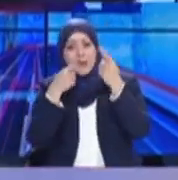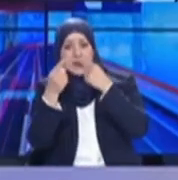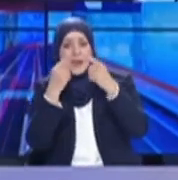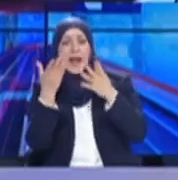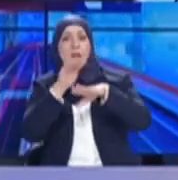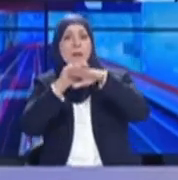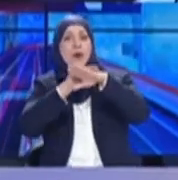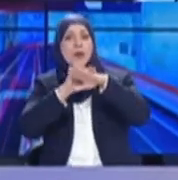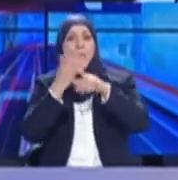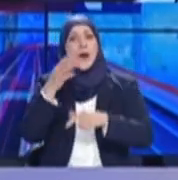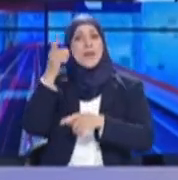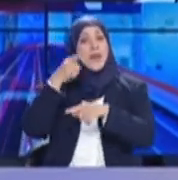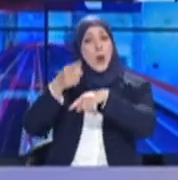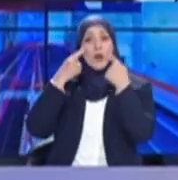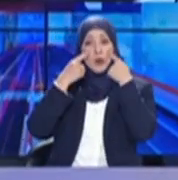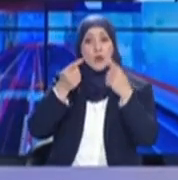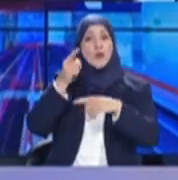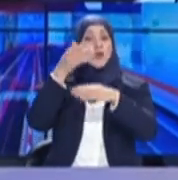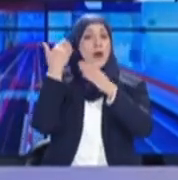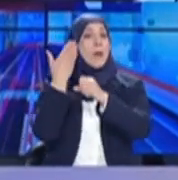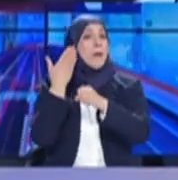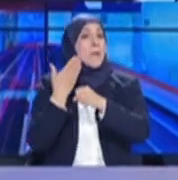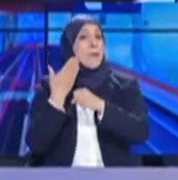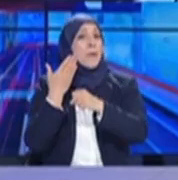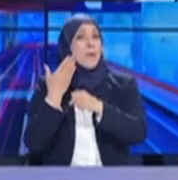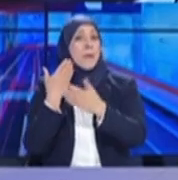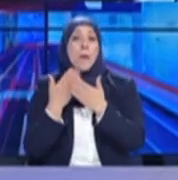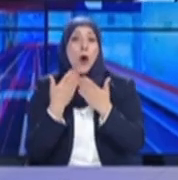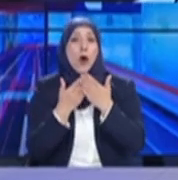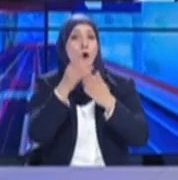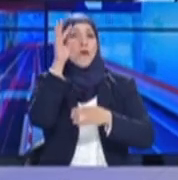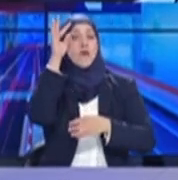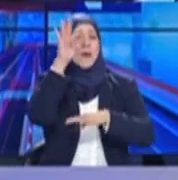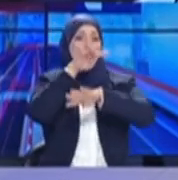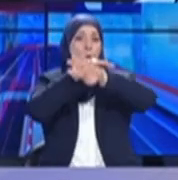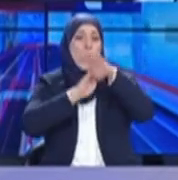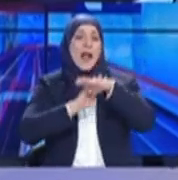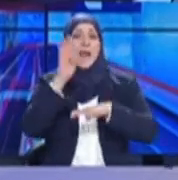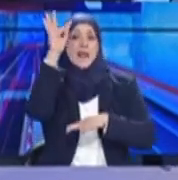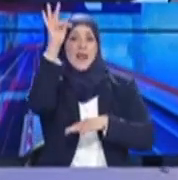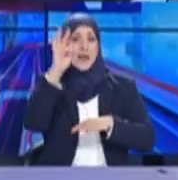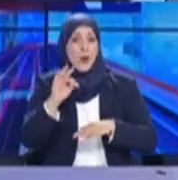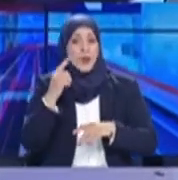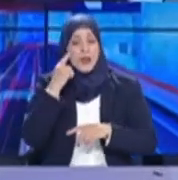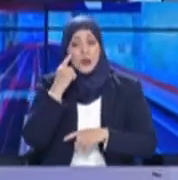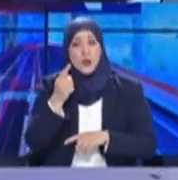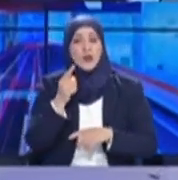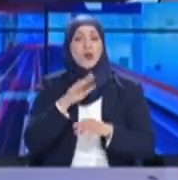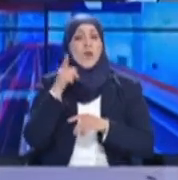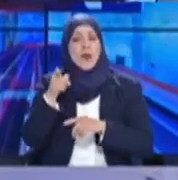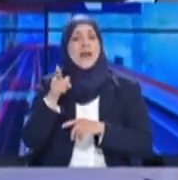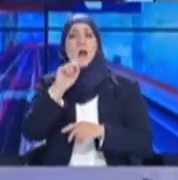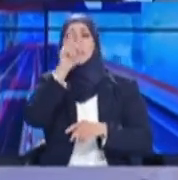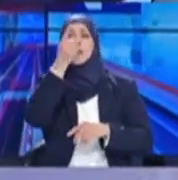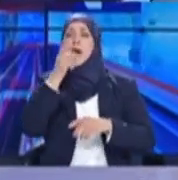الى تطوير كانت السياره او شحنا للبلديه اللي تامل نقل الفضلات اللي كانت مسموح